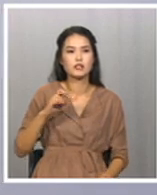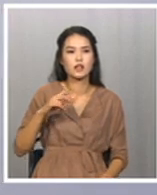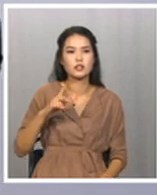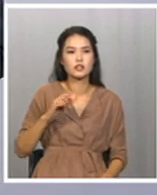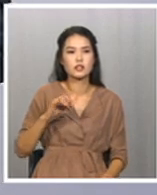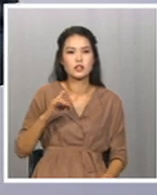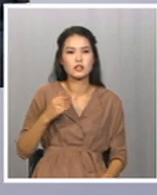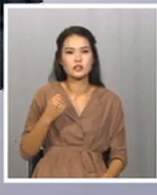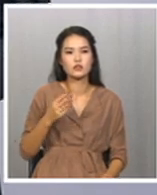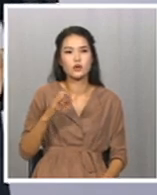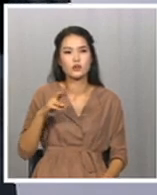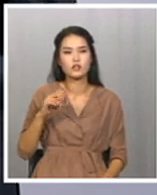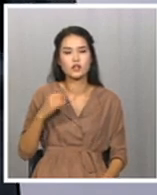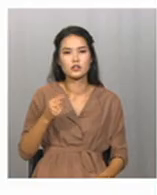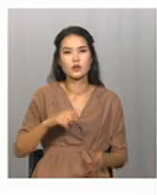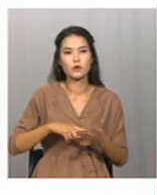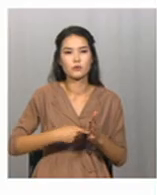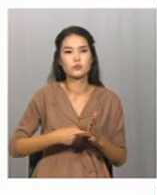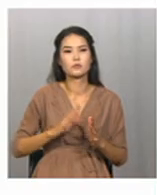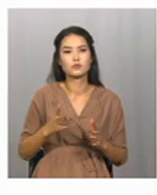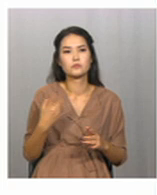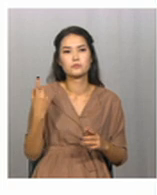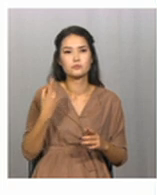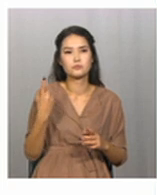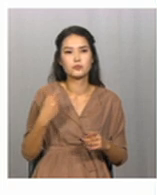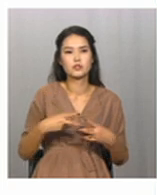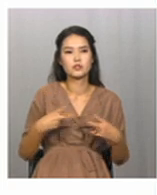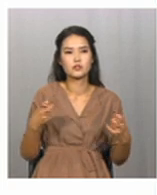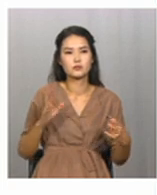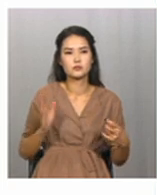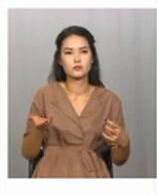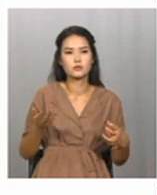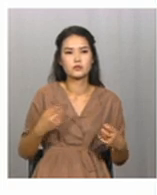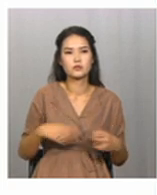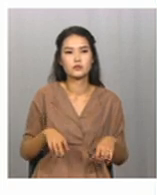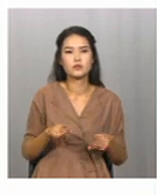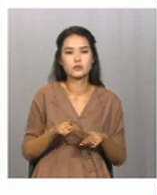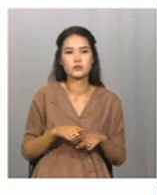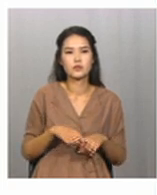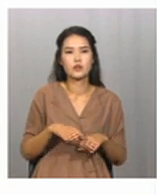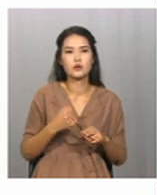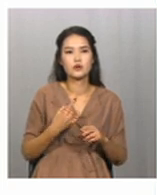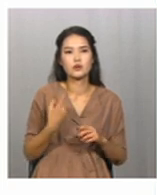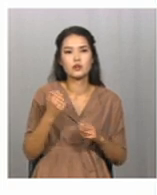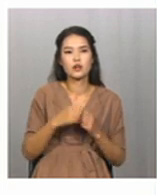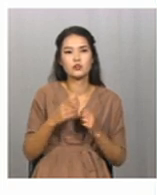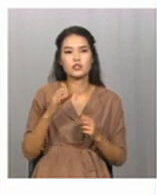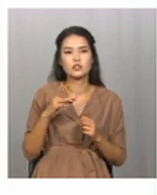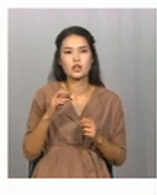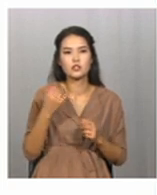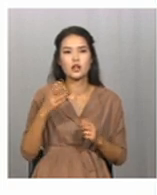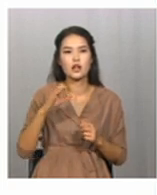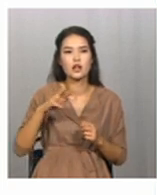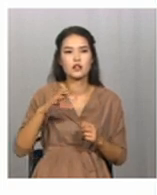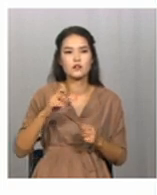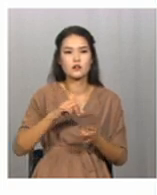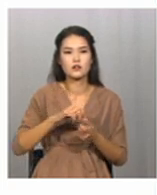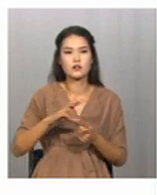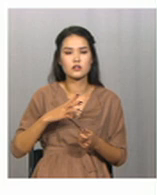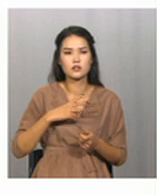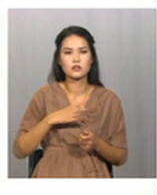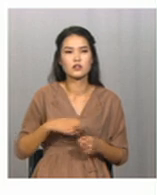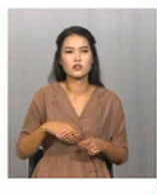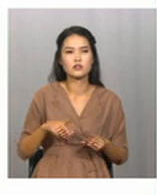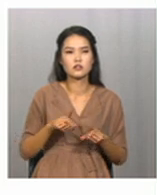котангенс альфаның көбейтіндісі бірге тең. Өткен тангенс альфа ол синус альфа бөлу косинус альфа. Ал котангенс альфа ол косинус альфа